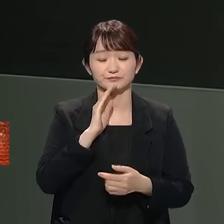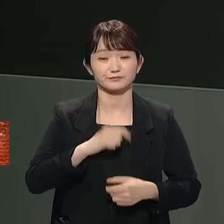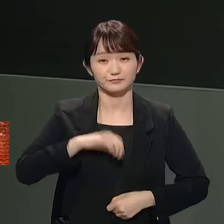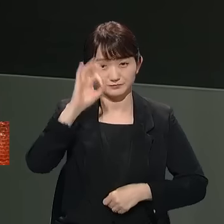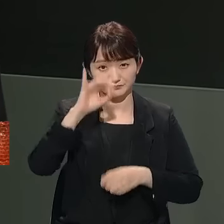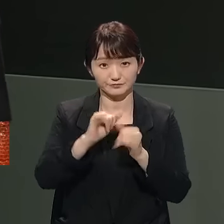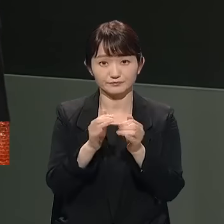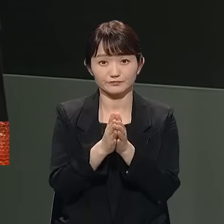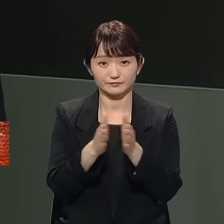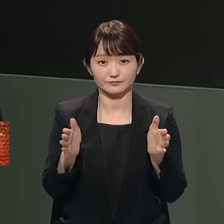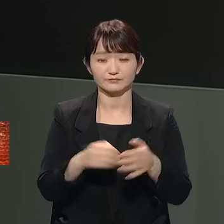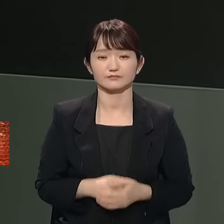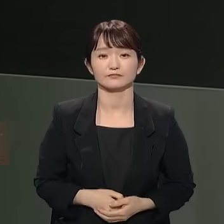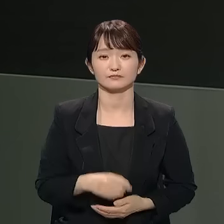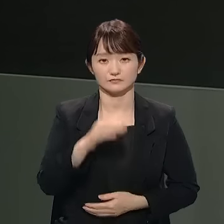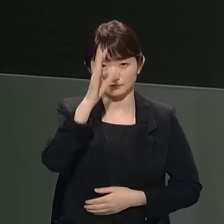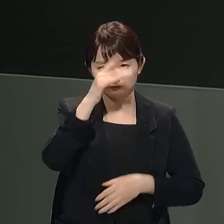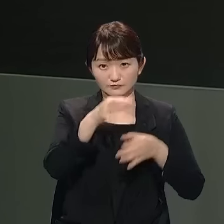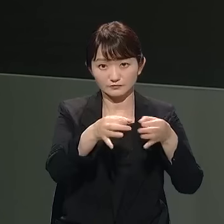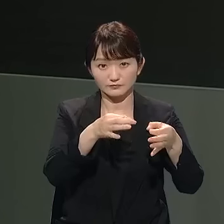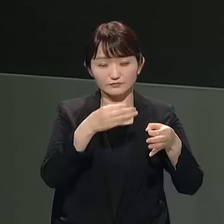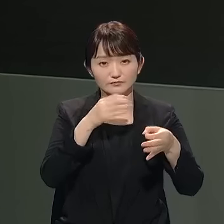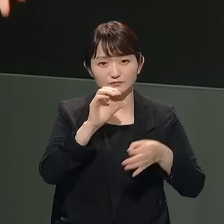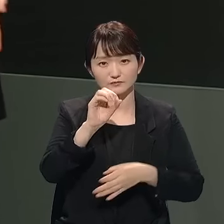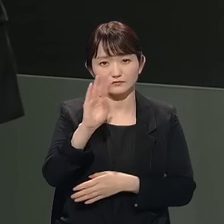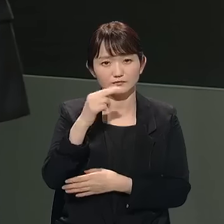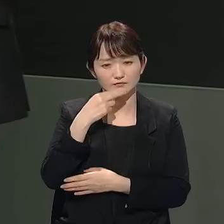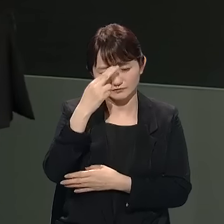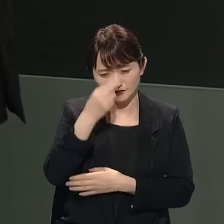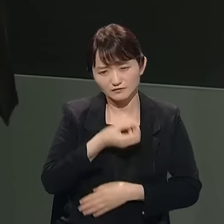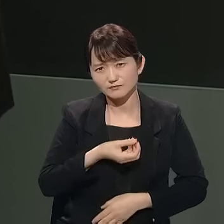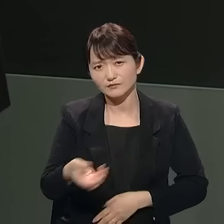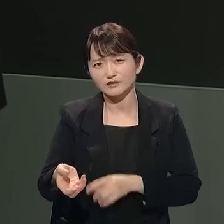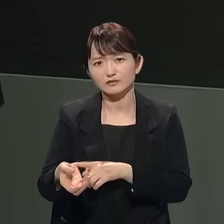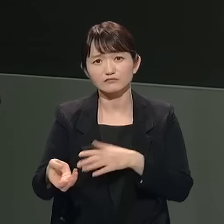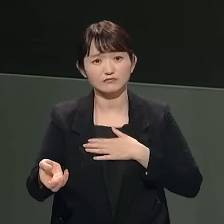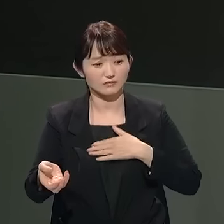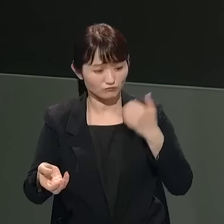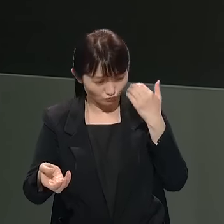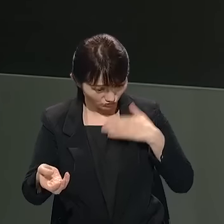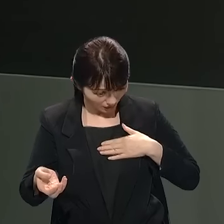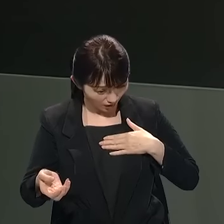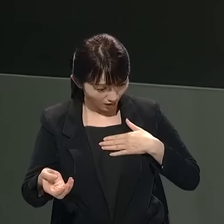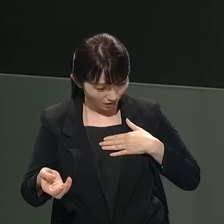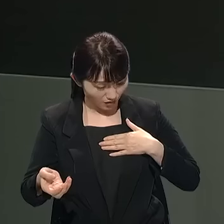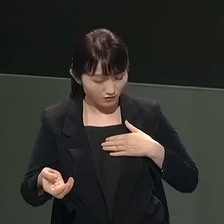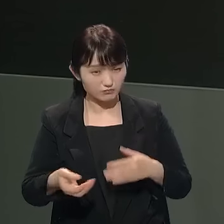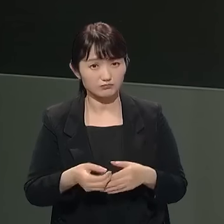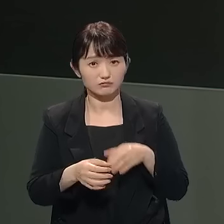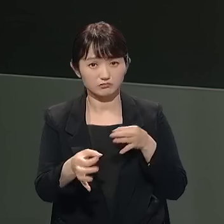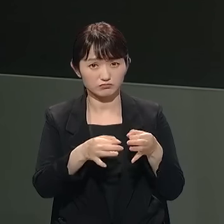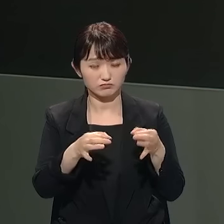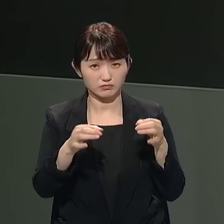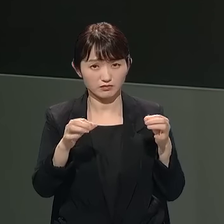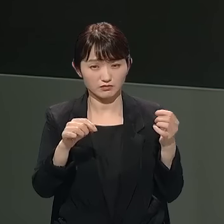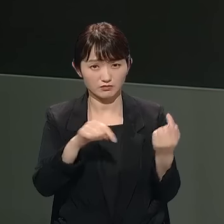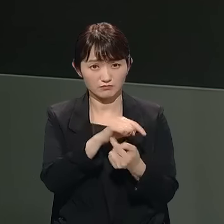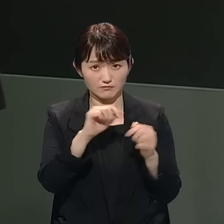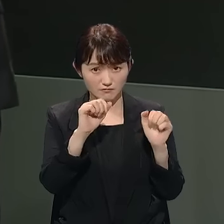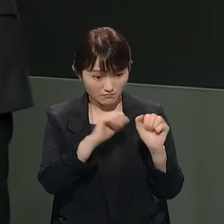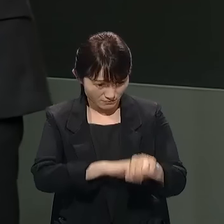추적자 사건 반장 시작합니다. 한 치킨집에서 맥주 바닥에 확 뿌리면서 내가 누군지 알아? 장사 망하게 해줄 거야.